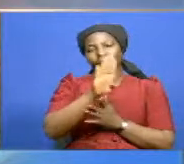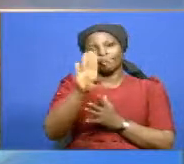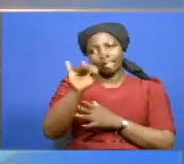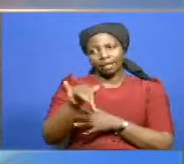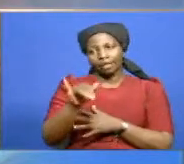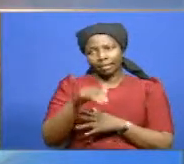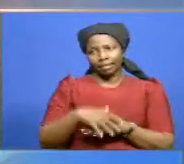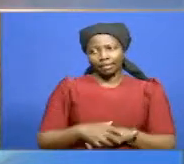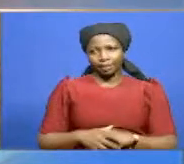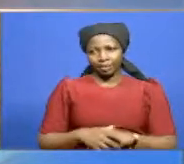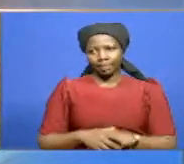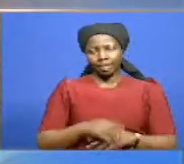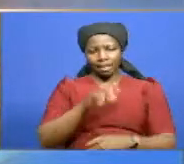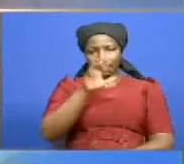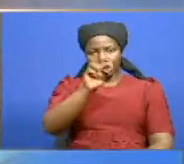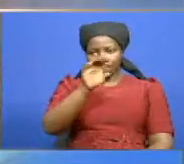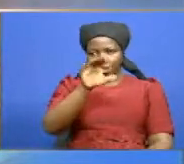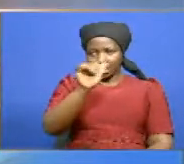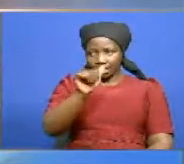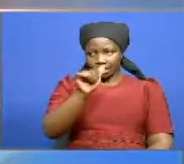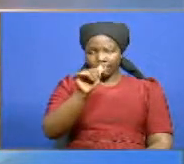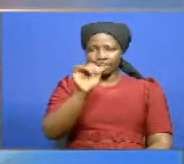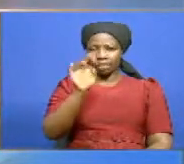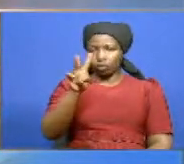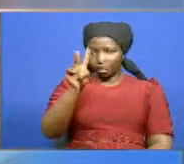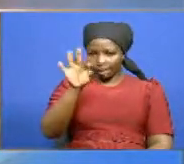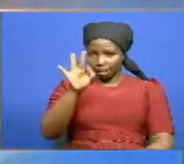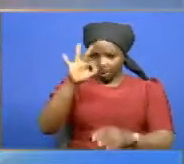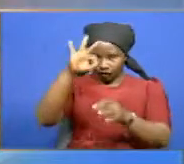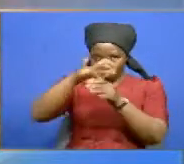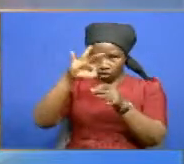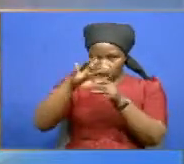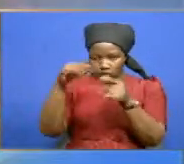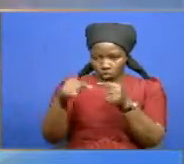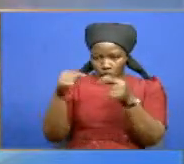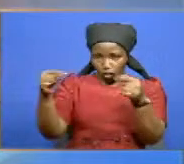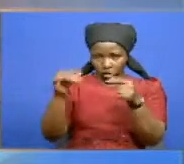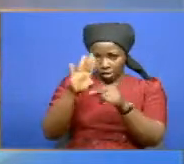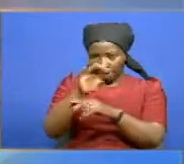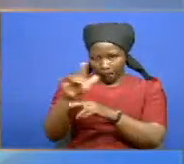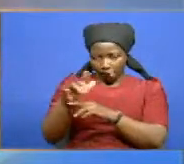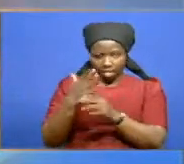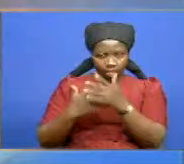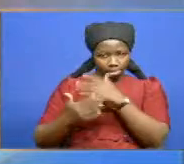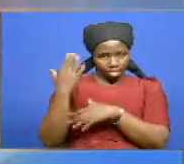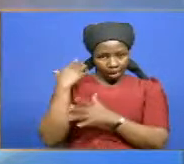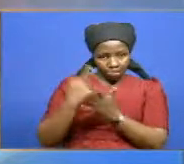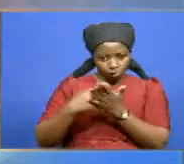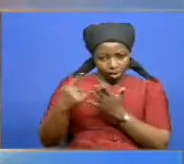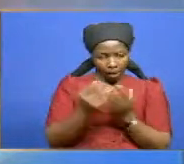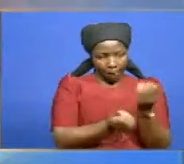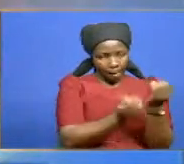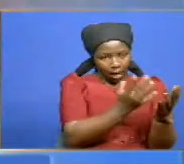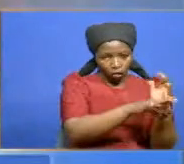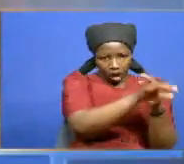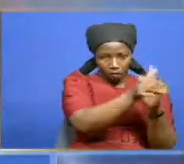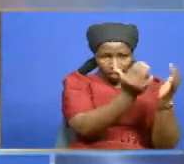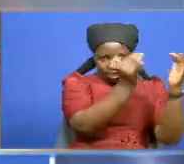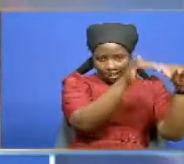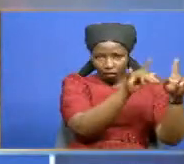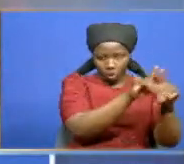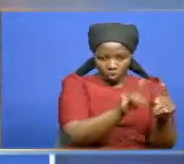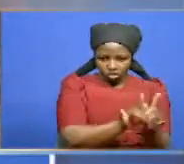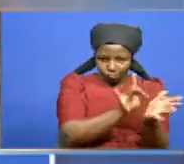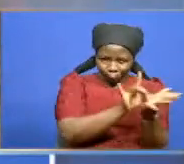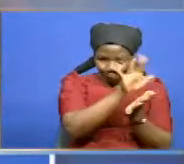2020. Wakilishi wadi 23 walipiga kura ya kupinga mswada huo. Juma lilopita bunge la kaunti ya Baringo pia liliangushwa mswada